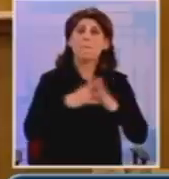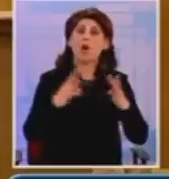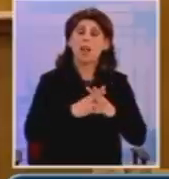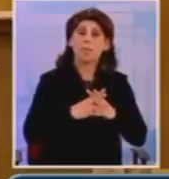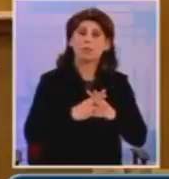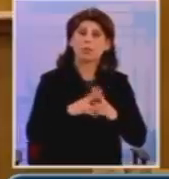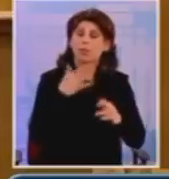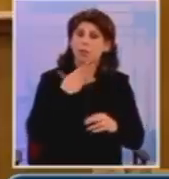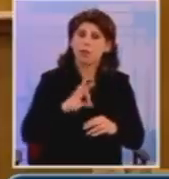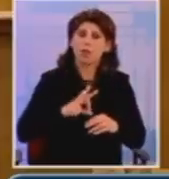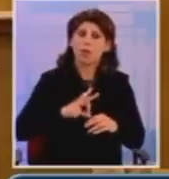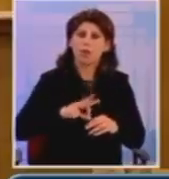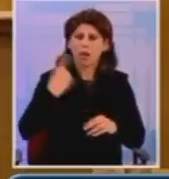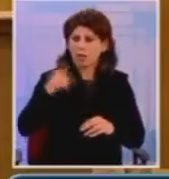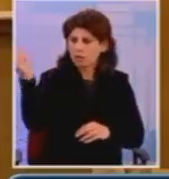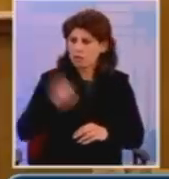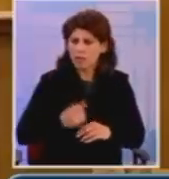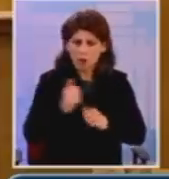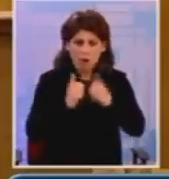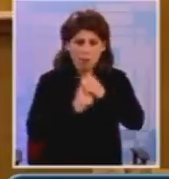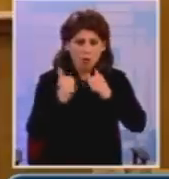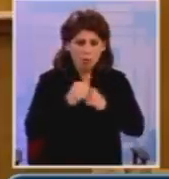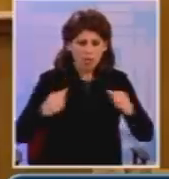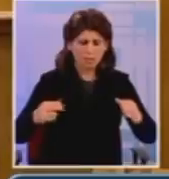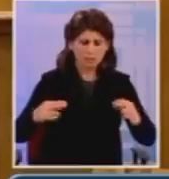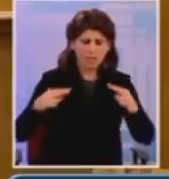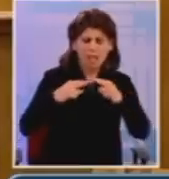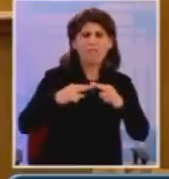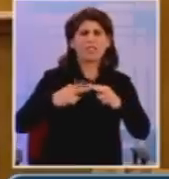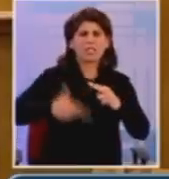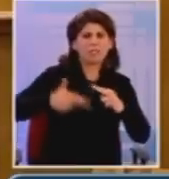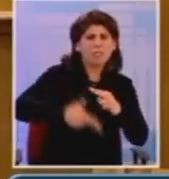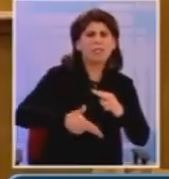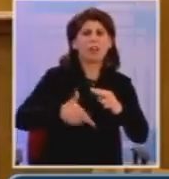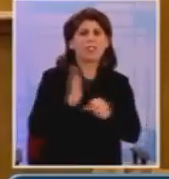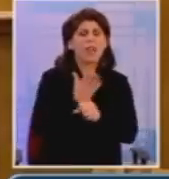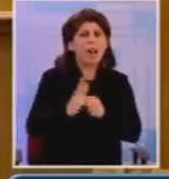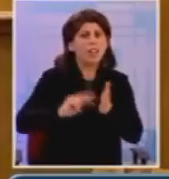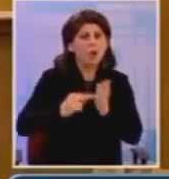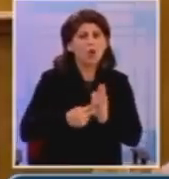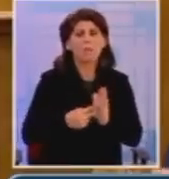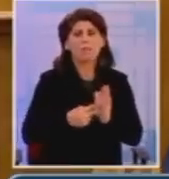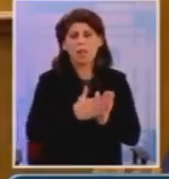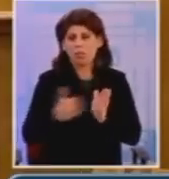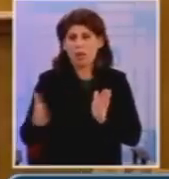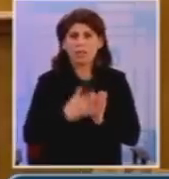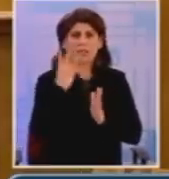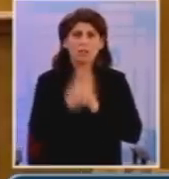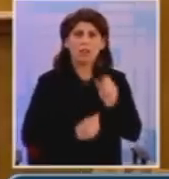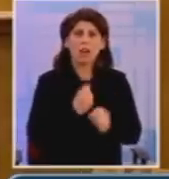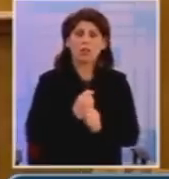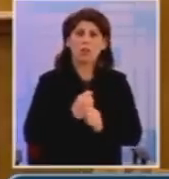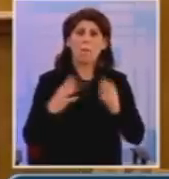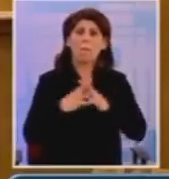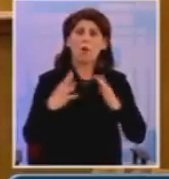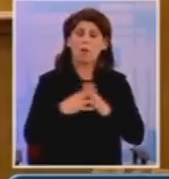εξαιτίας της σχεδόν ολικής καταστροφής των υποδομών της χώρας, αλλά και της διάλυσης της οικονομίας της κατά τη διάρκεια του πολέμου